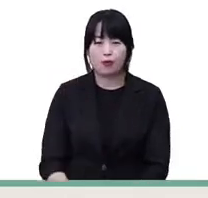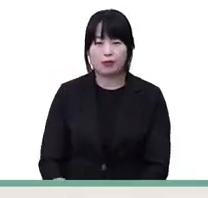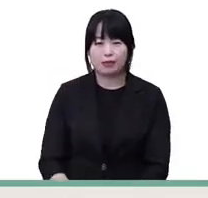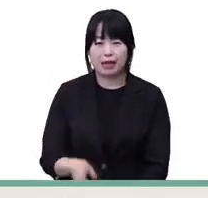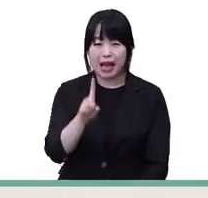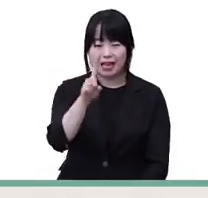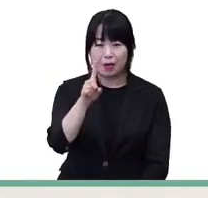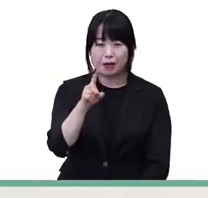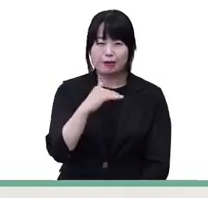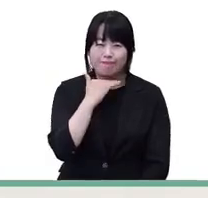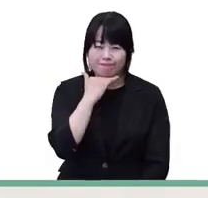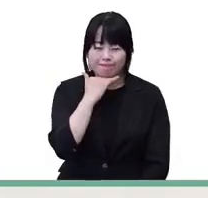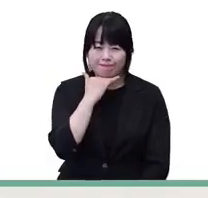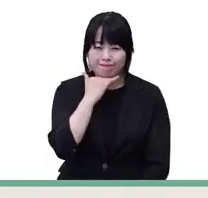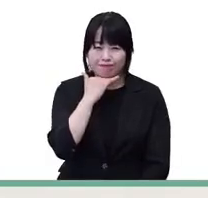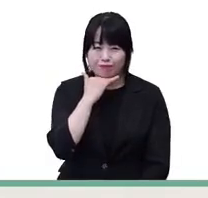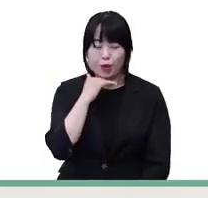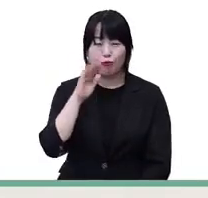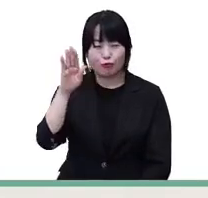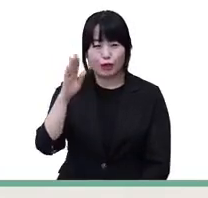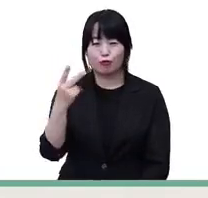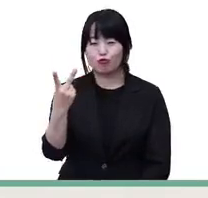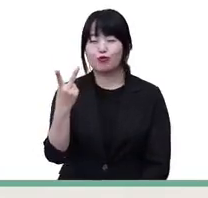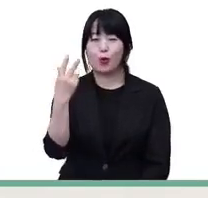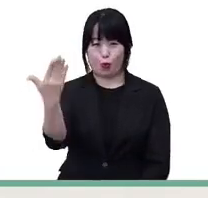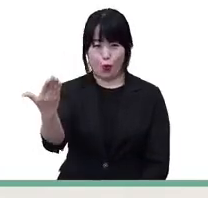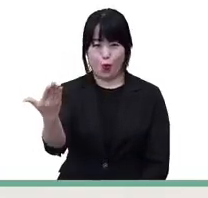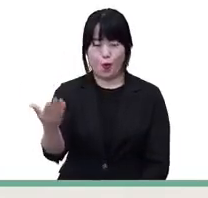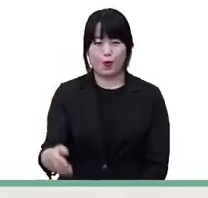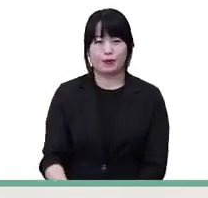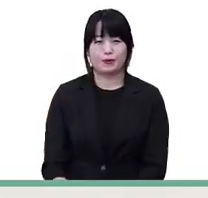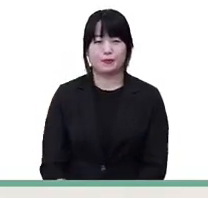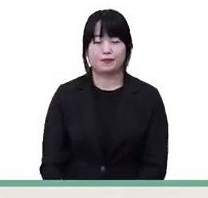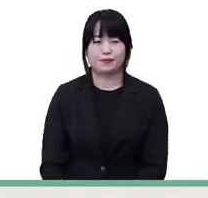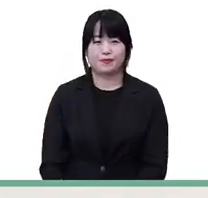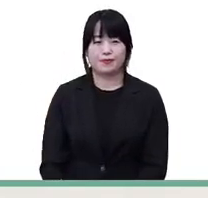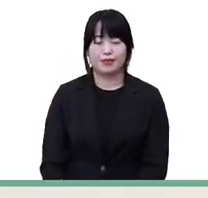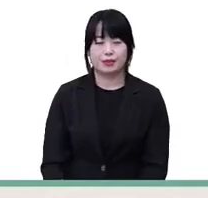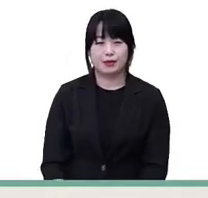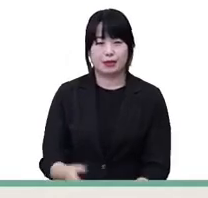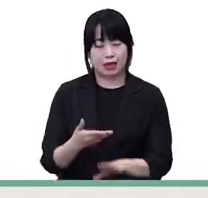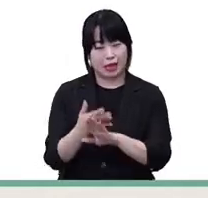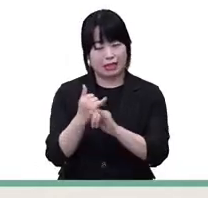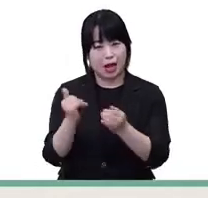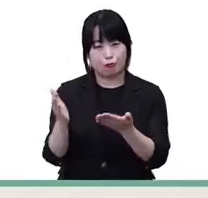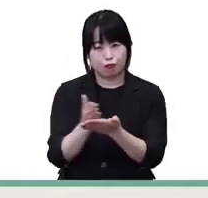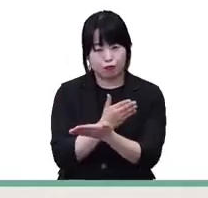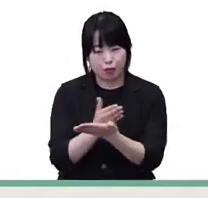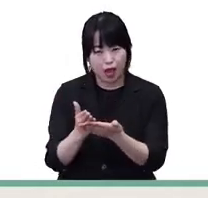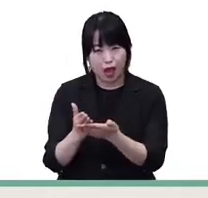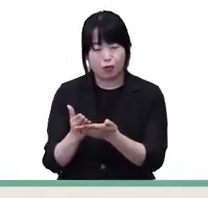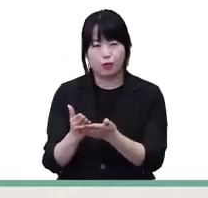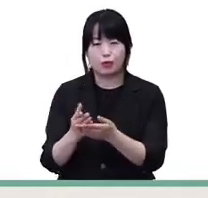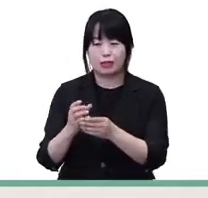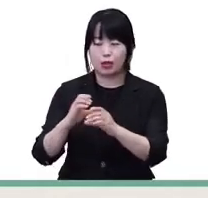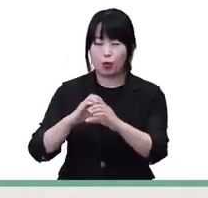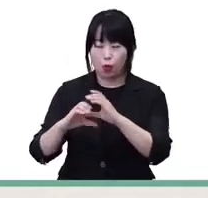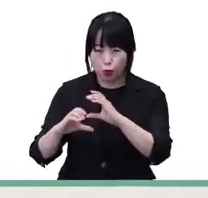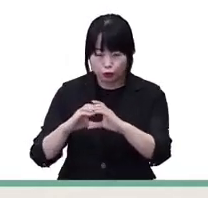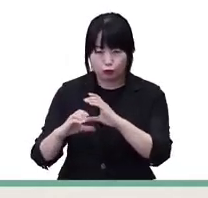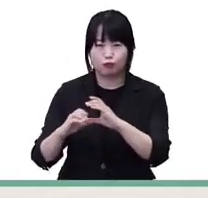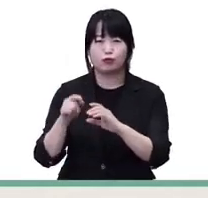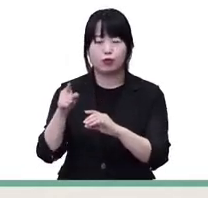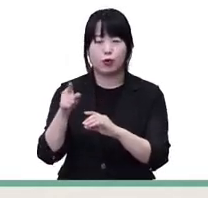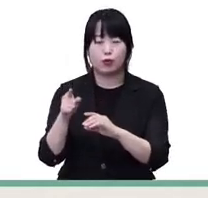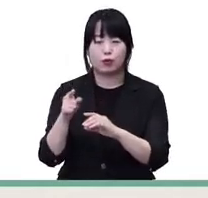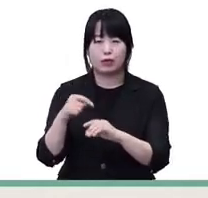그런 실험이었죠. 그래서 이제 상대방과 나의 이익을 어떻게 분배하고 공유하는데도 이런 자기